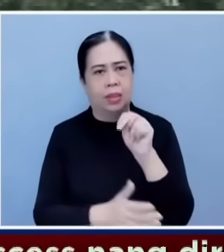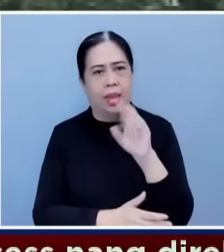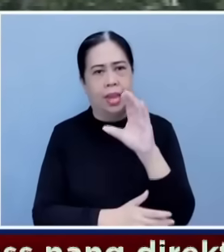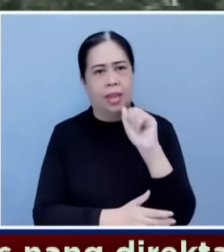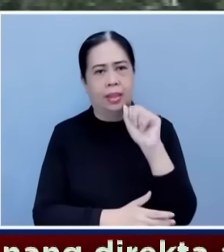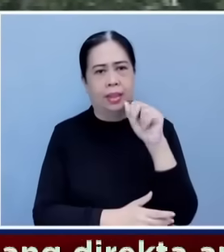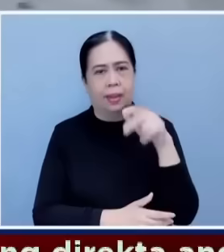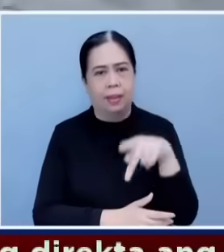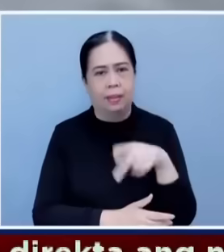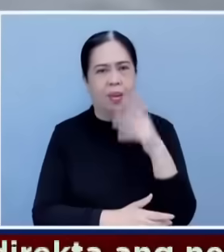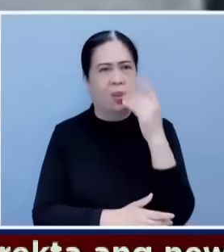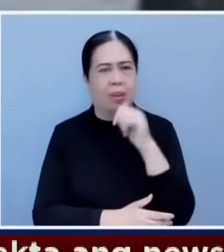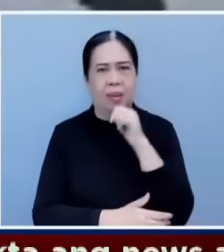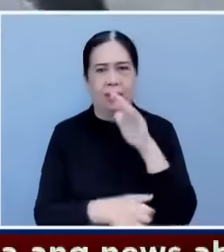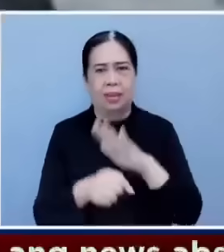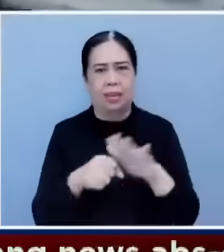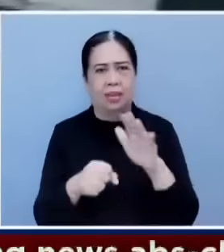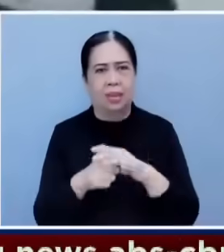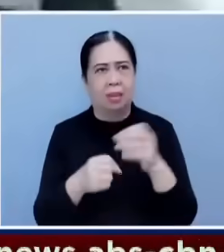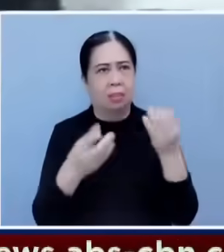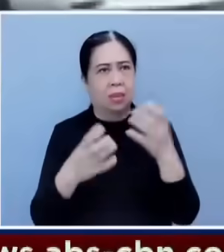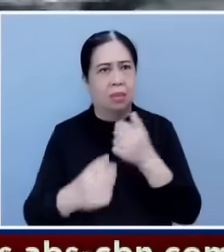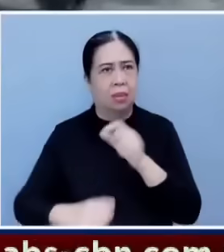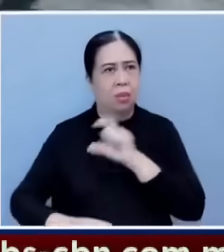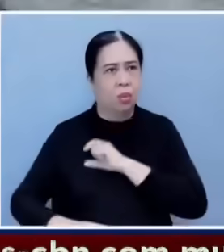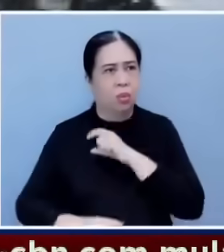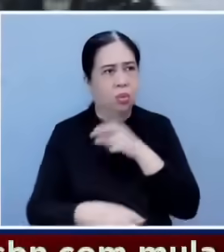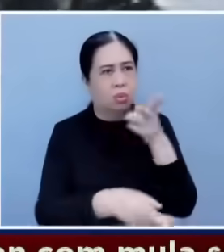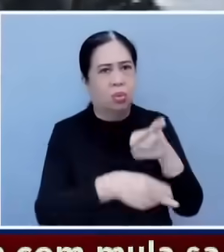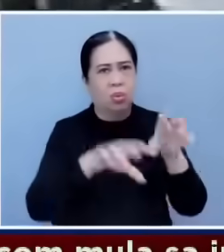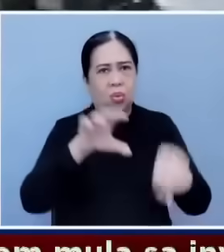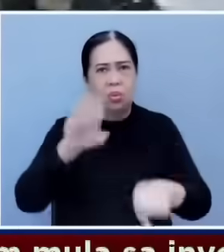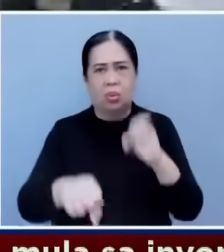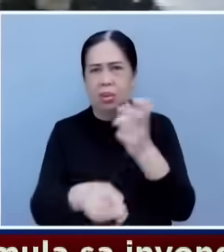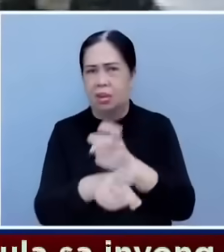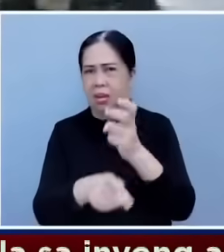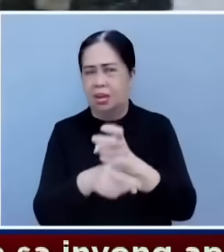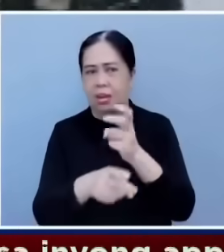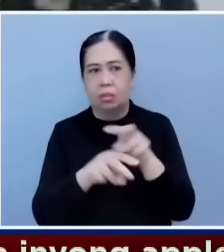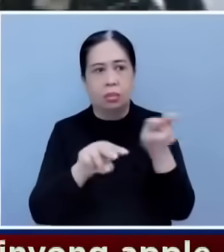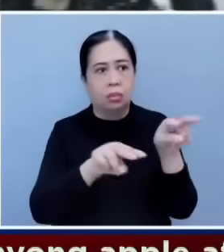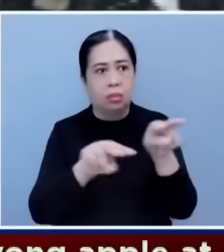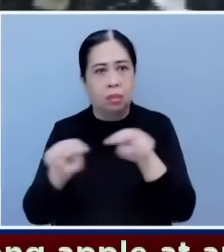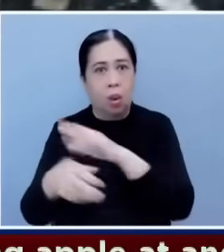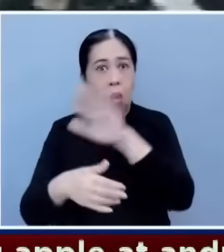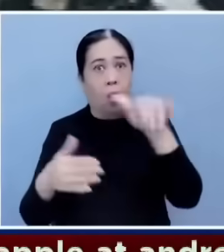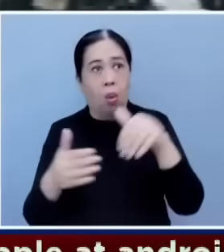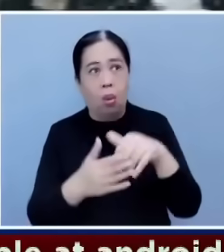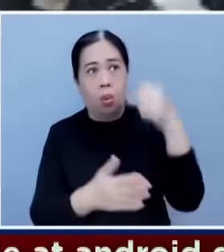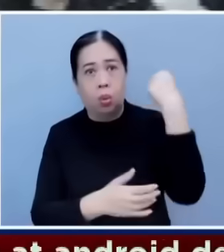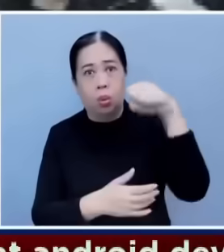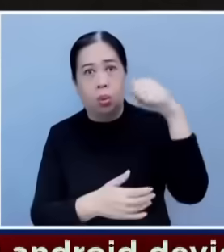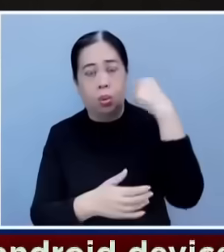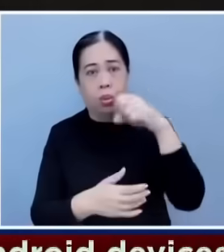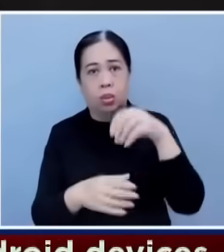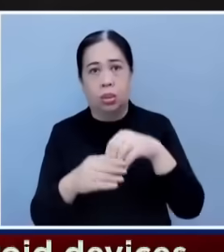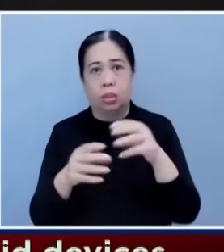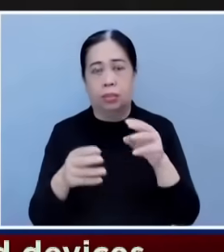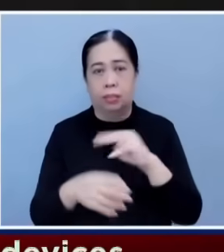Hindi kasi anya sapat ang dami ng mga traffic enforcers para mabantayan ang lahat ng lansangan sa Metro